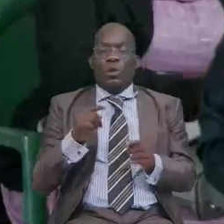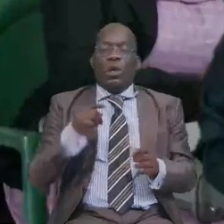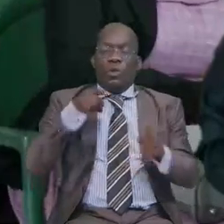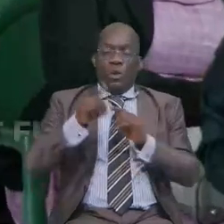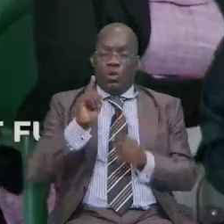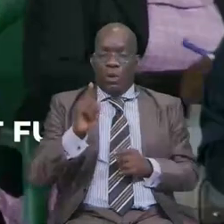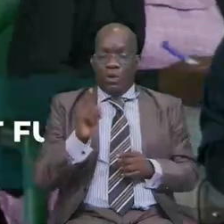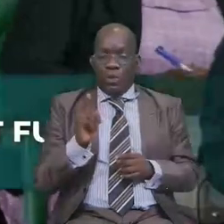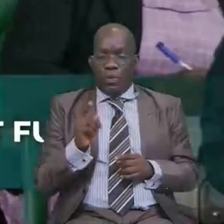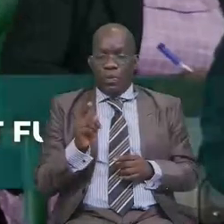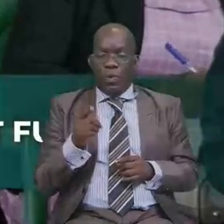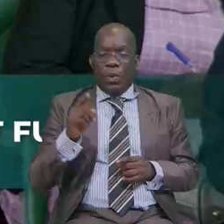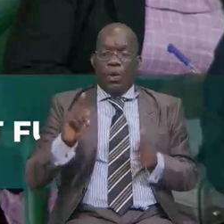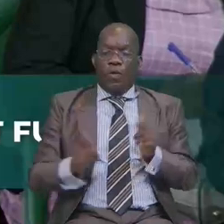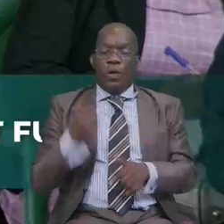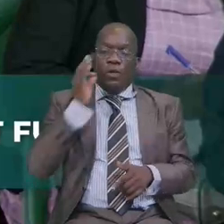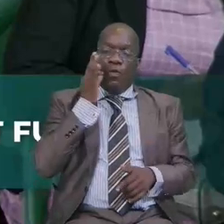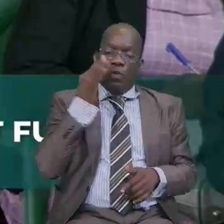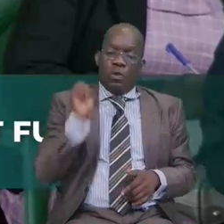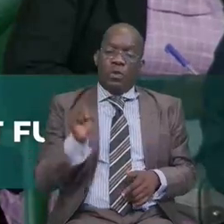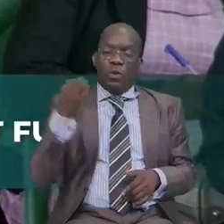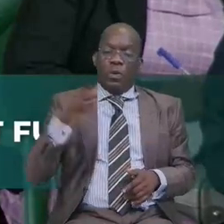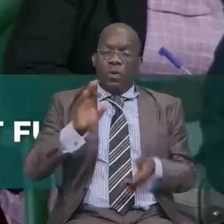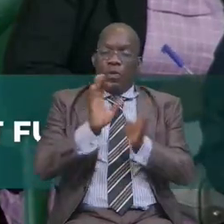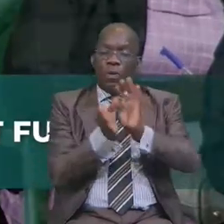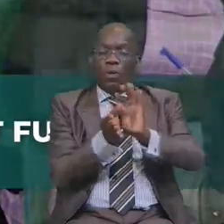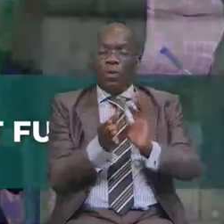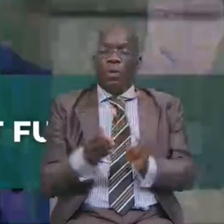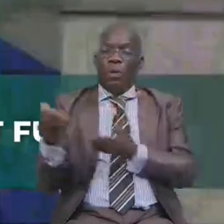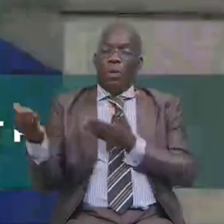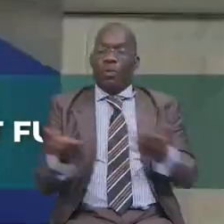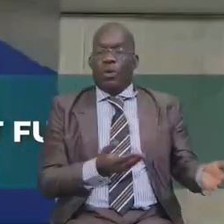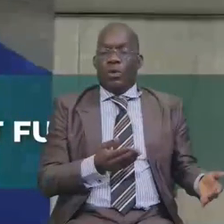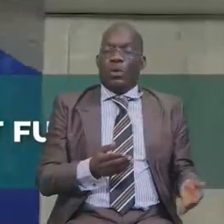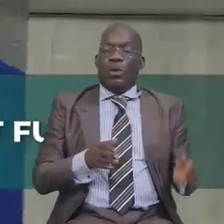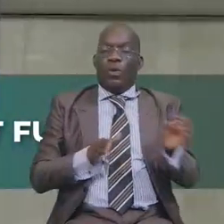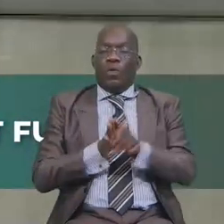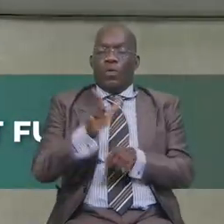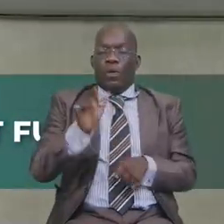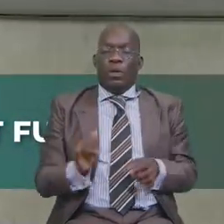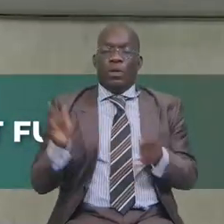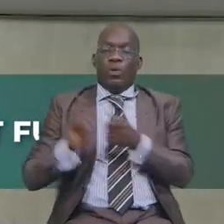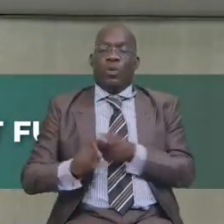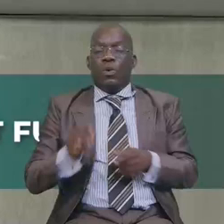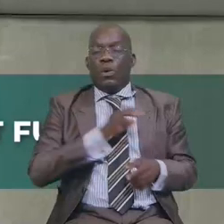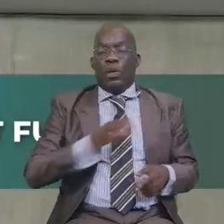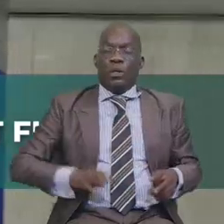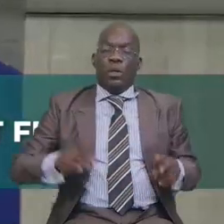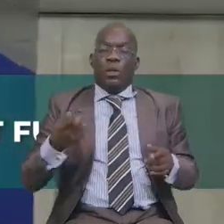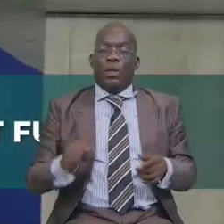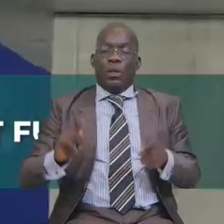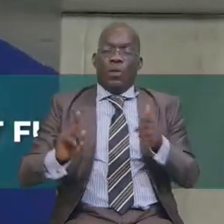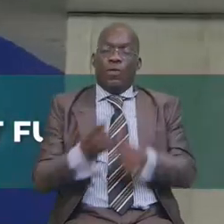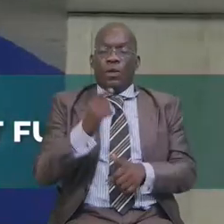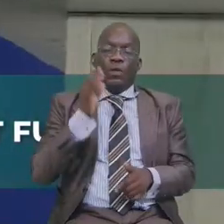prémices des convertis conduisent pleinement à Christ. Les prémices ou les premiers fruits, c'est ce